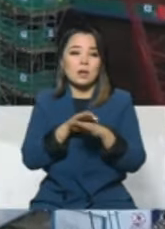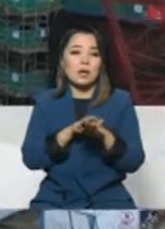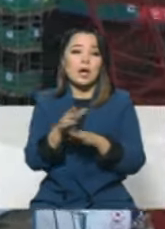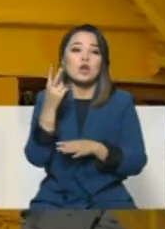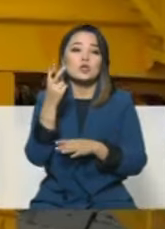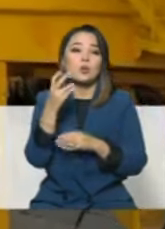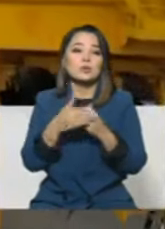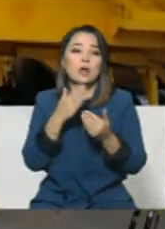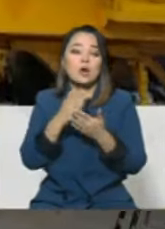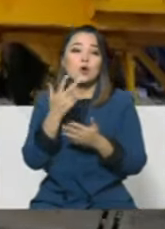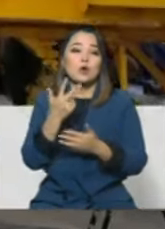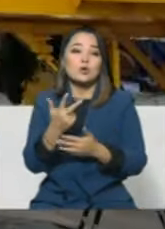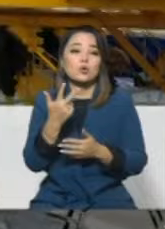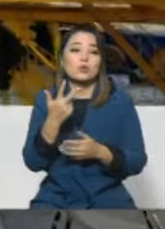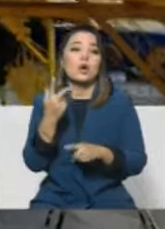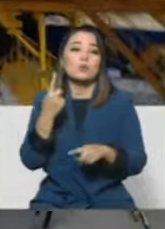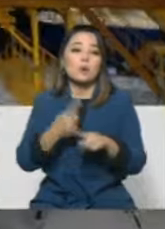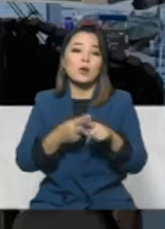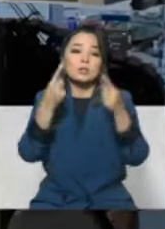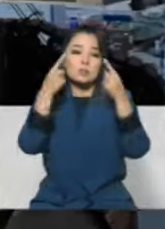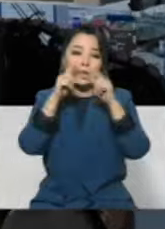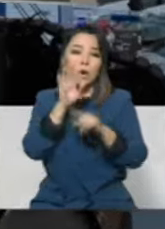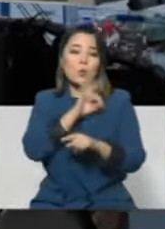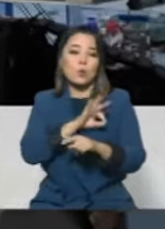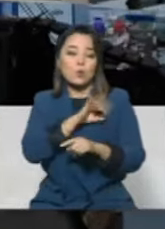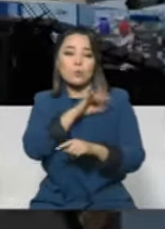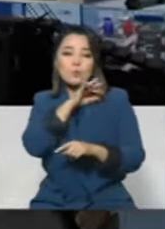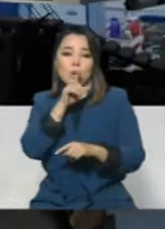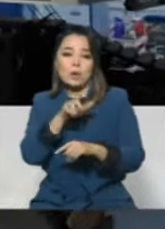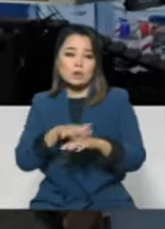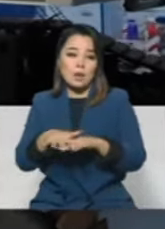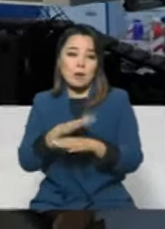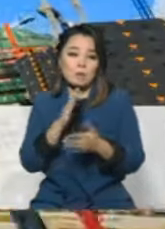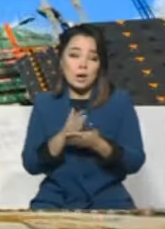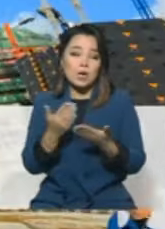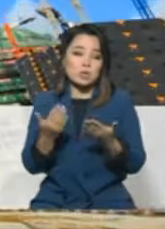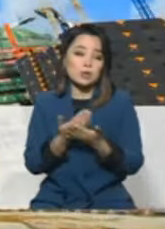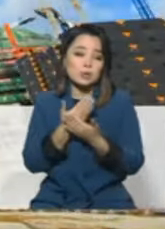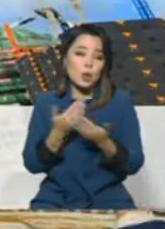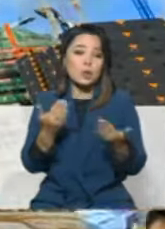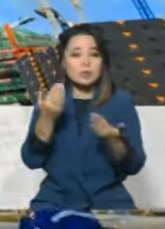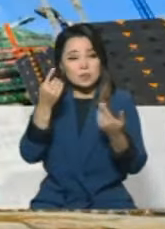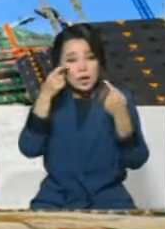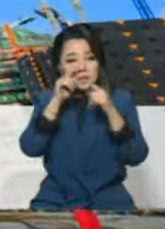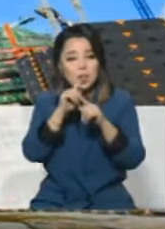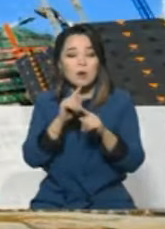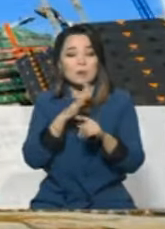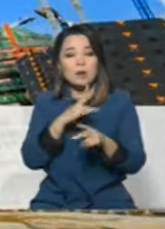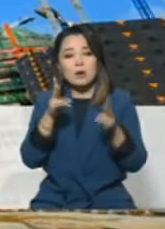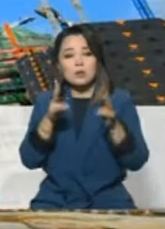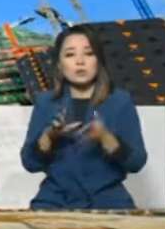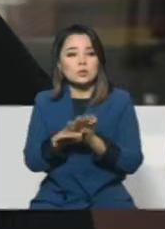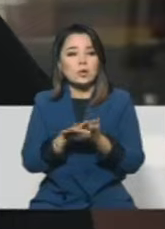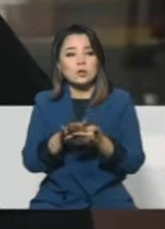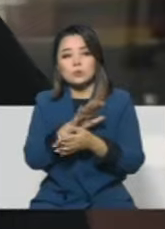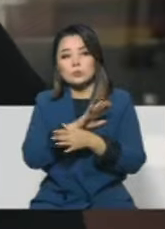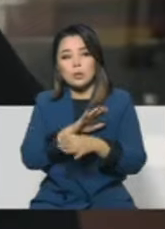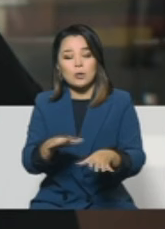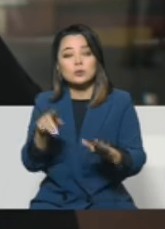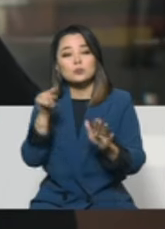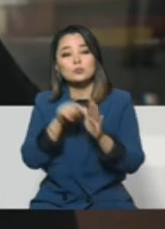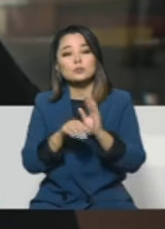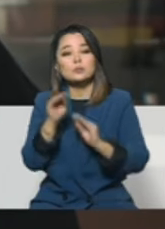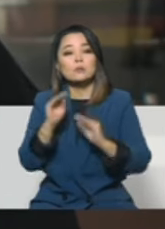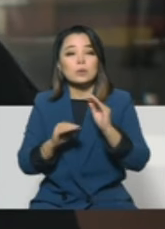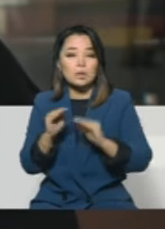астамы осы 3+ технологиясын қолданады. Осы соңғы технологияға қатысты бірде бір апат тіркелмеген. 3+